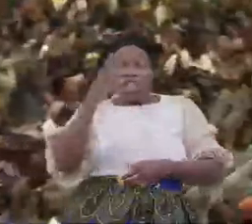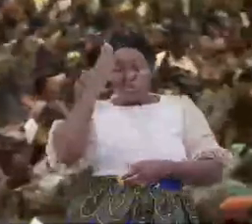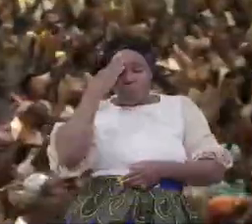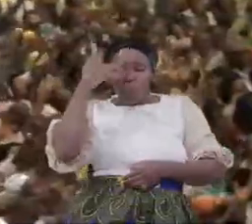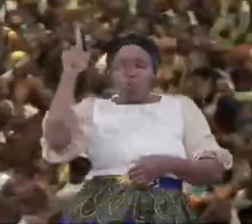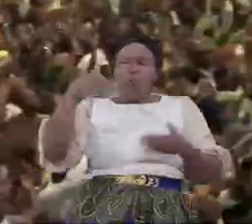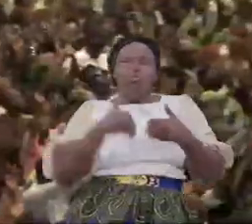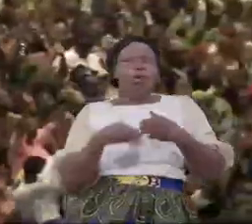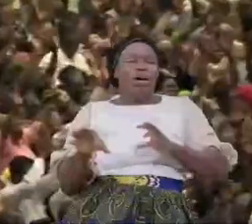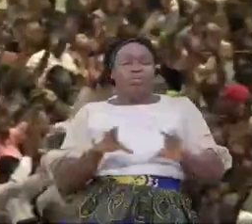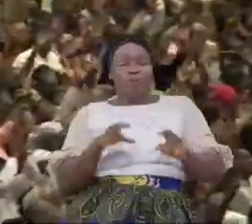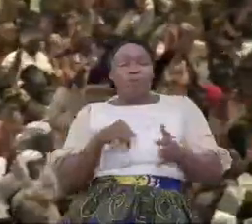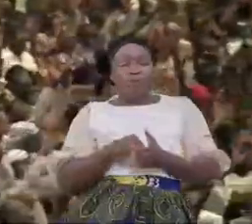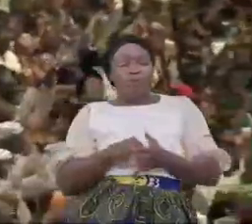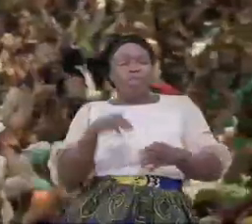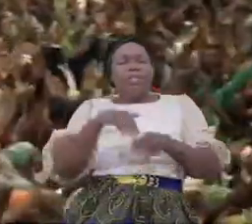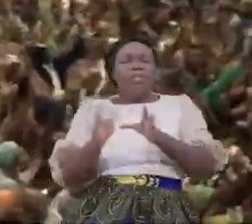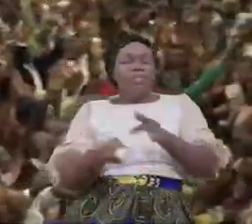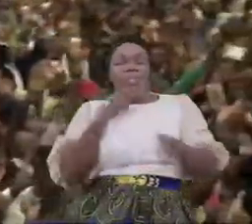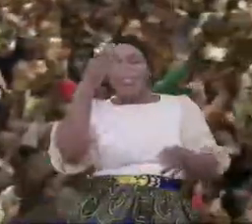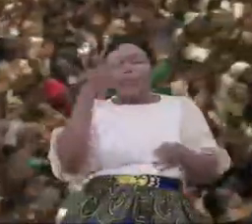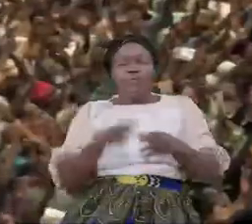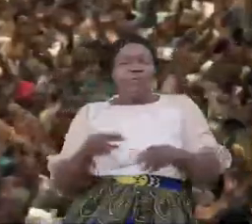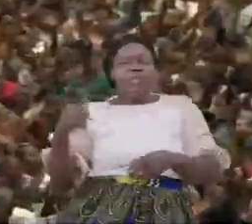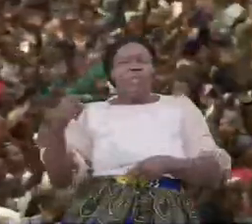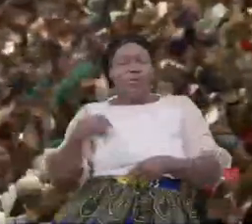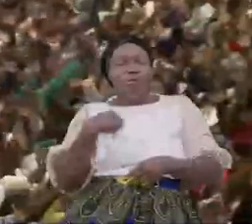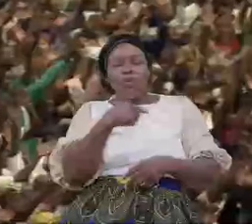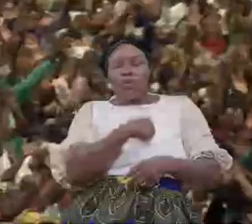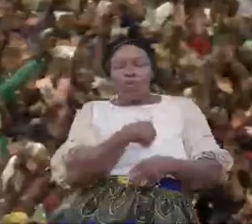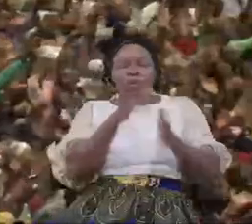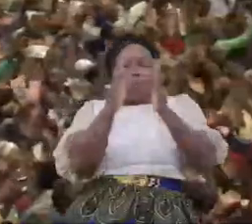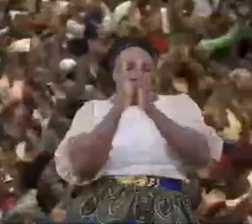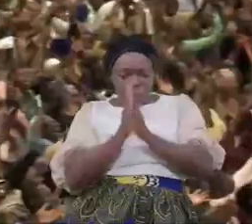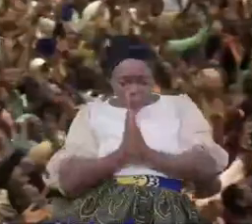Au nom de Jésus, nous prions.